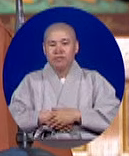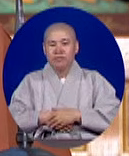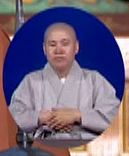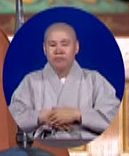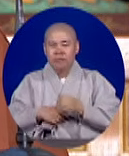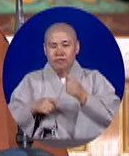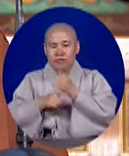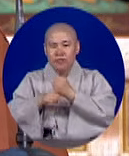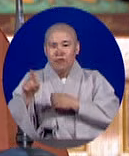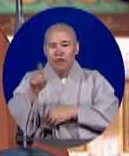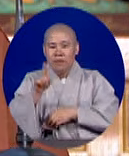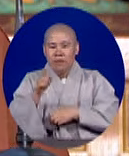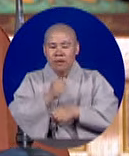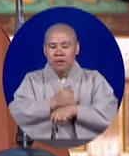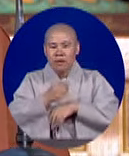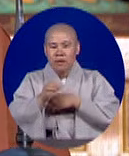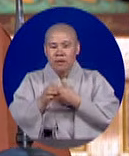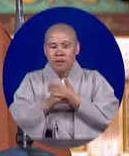게 뭐냐?